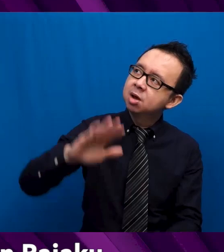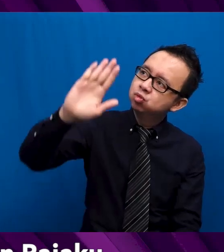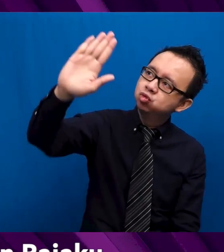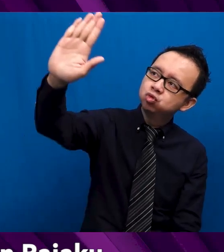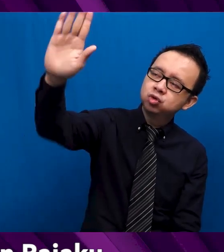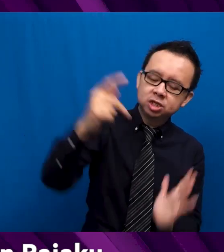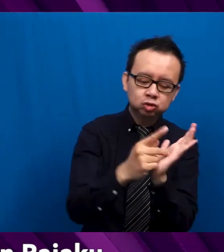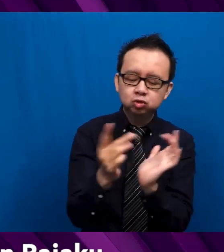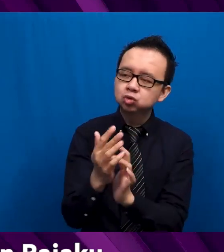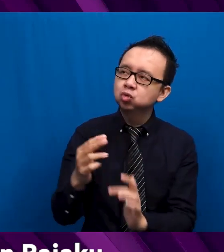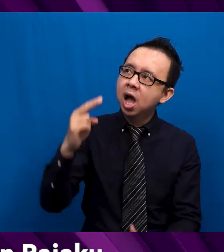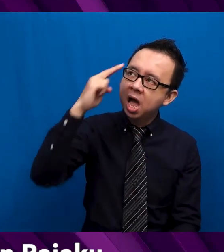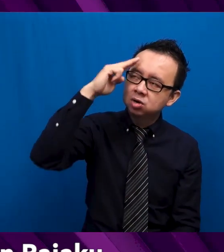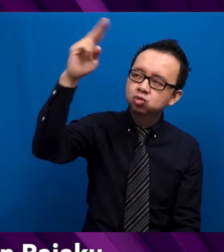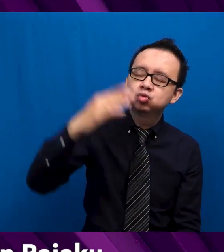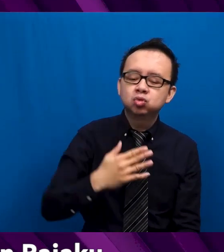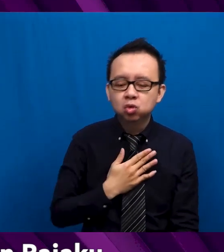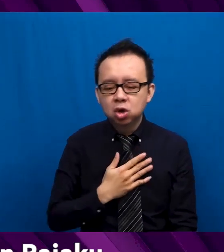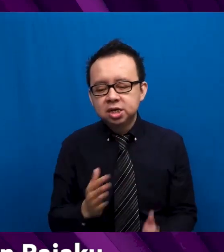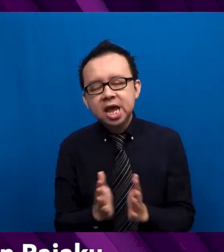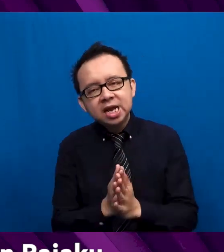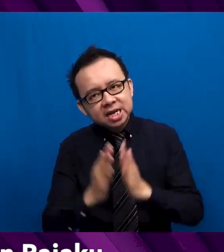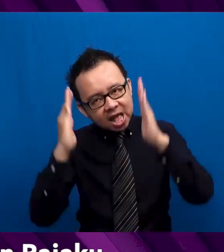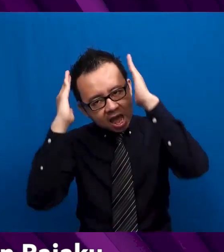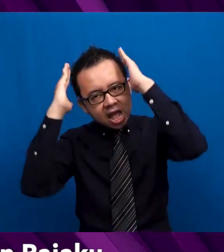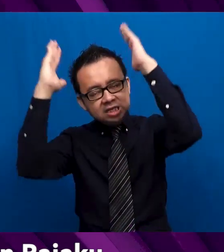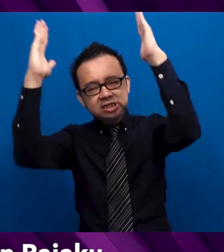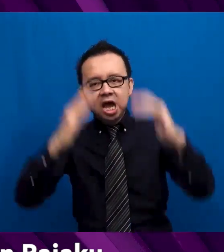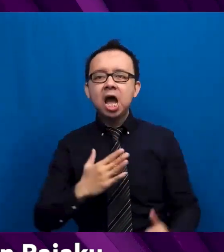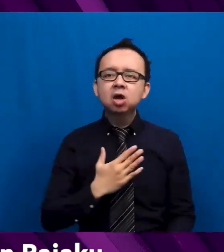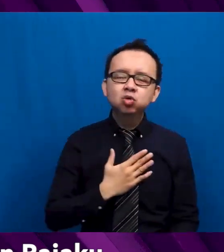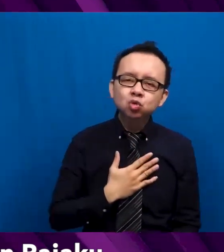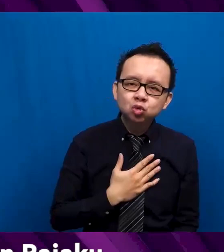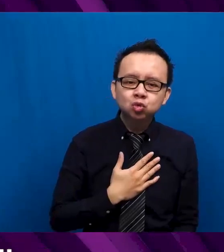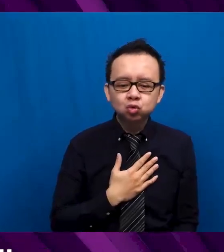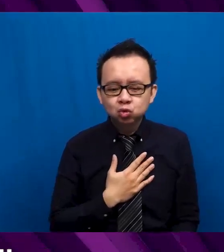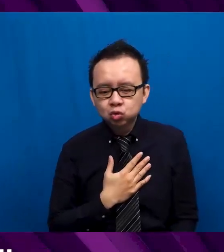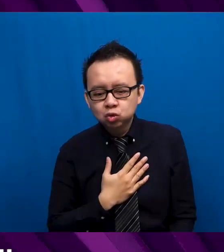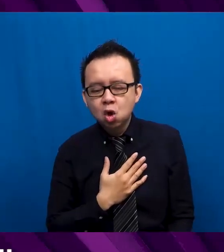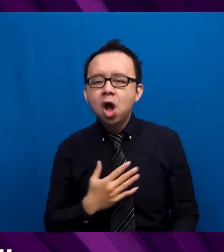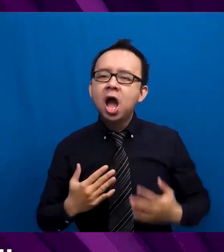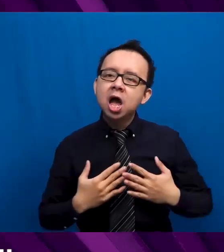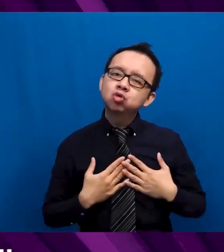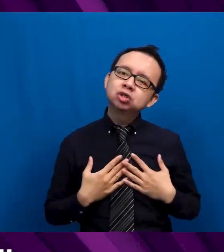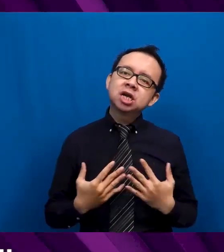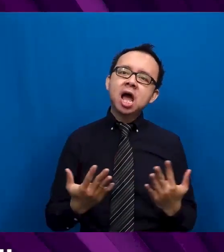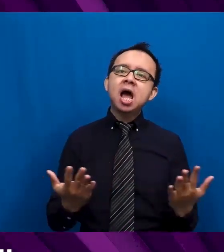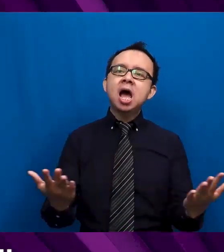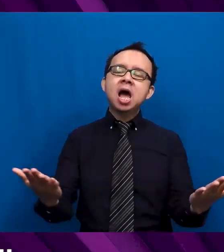padamu, Yesus Tuhanku dan Rajaku. Ku serahkan